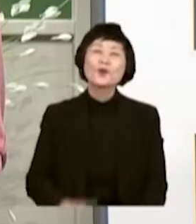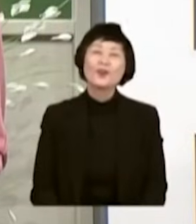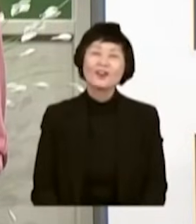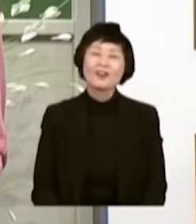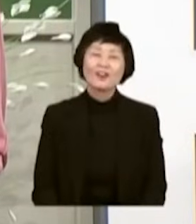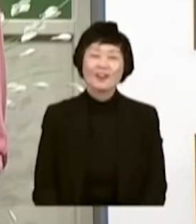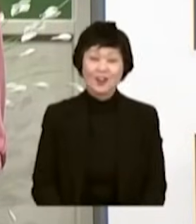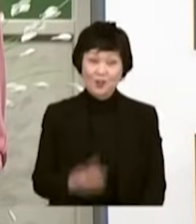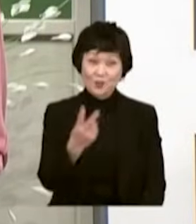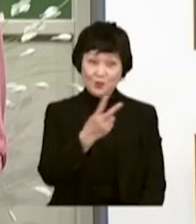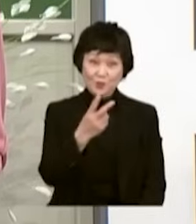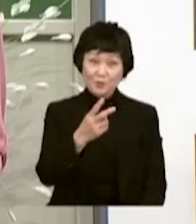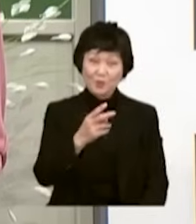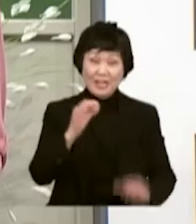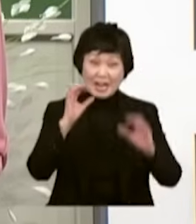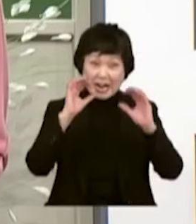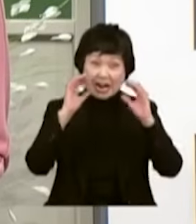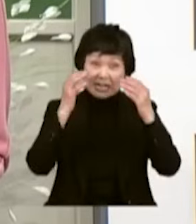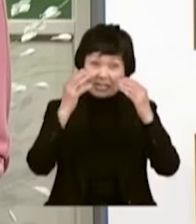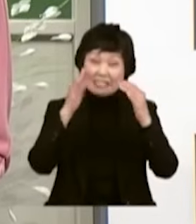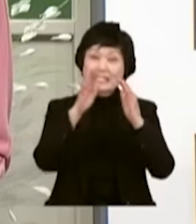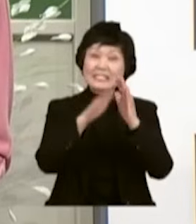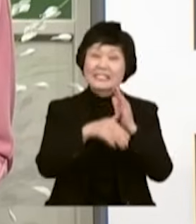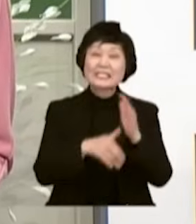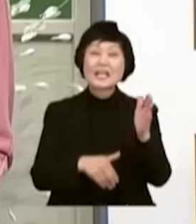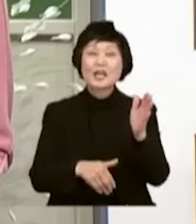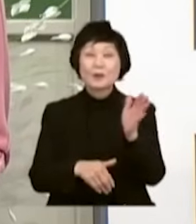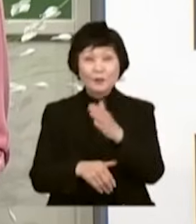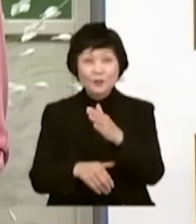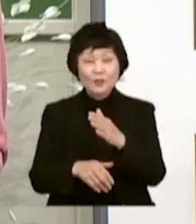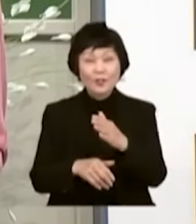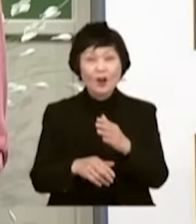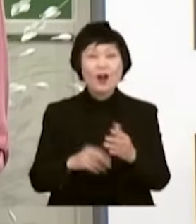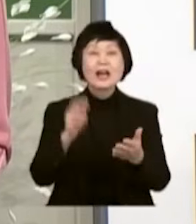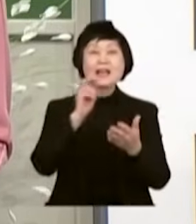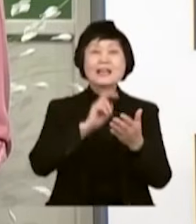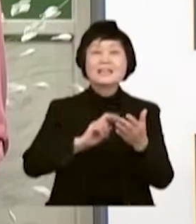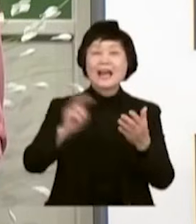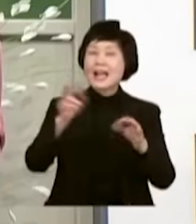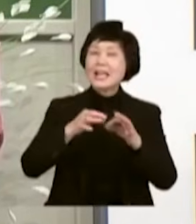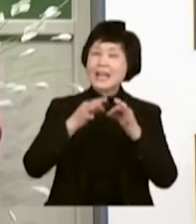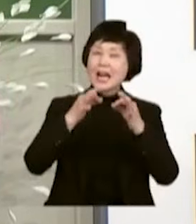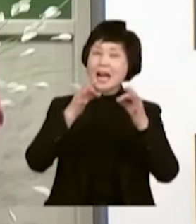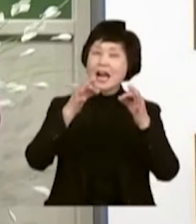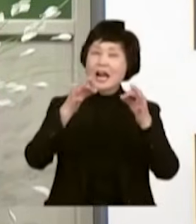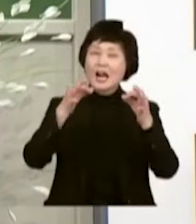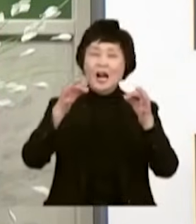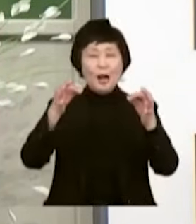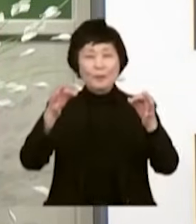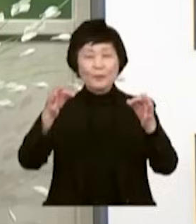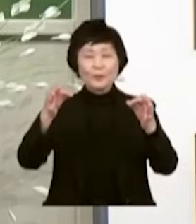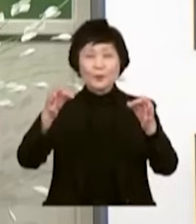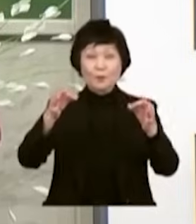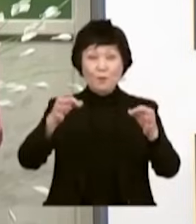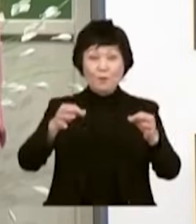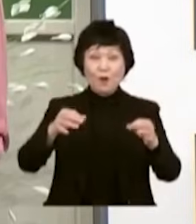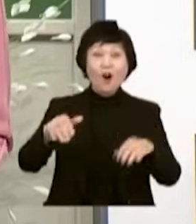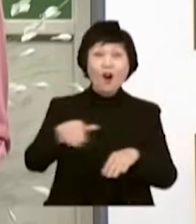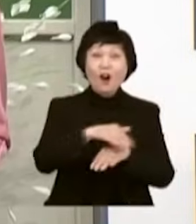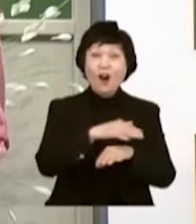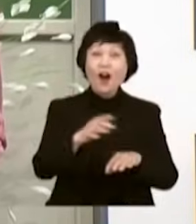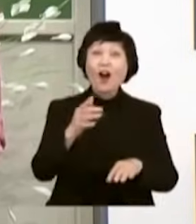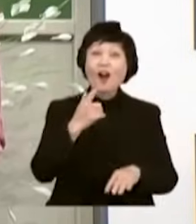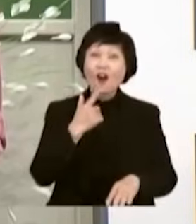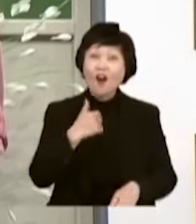네. 그 어렸을 때 중학교 때부터 이렇게 그 찬양하면서 네. 동네방네 고성으로 찬양하셔갖고 예.